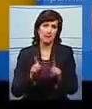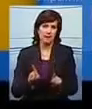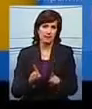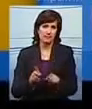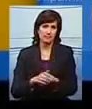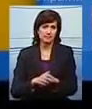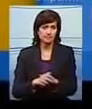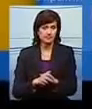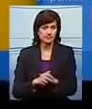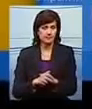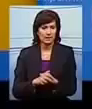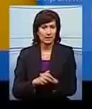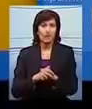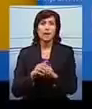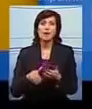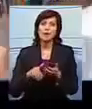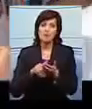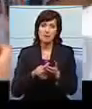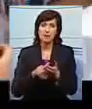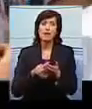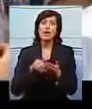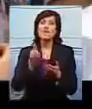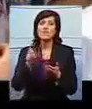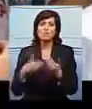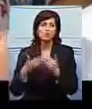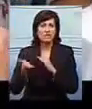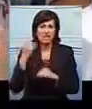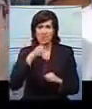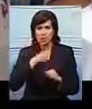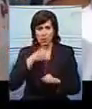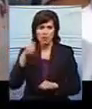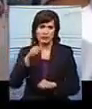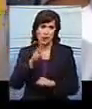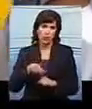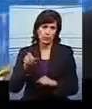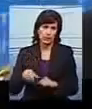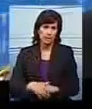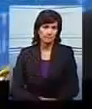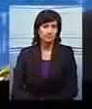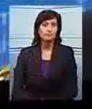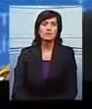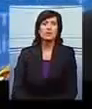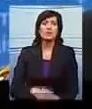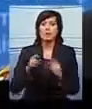відносився. Помагаєте ли? Він вже давно доросла людина. Будь ласка, наступне запитання.